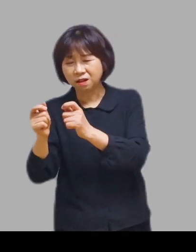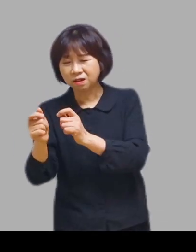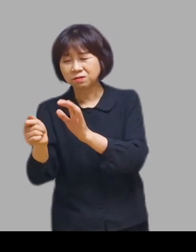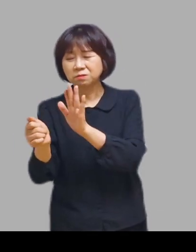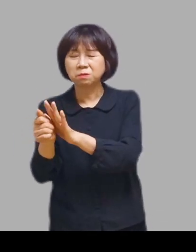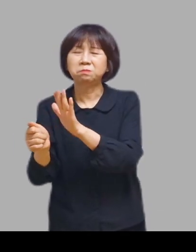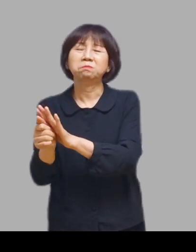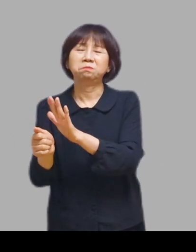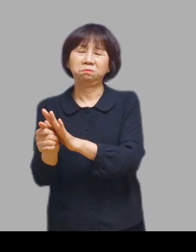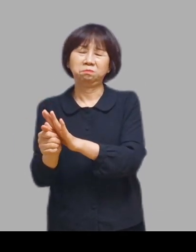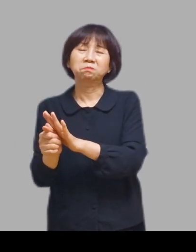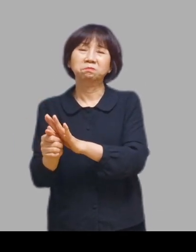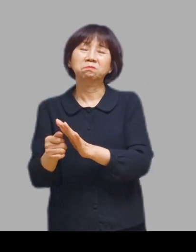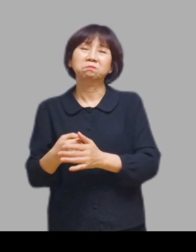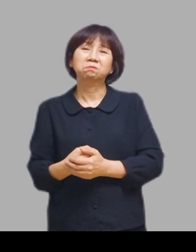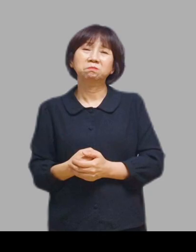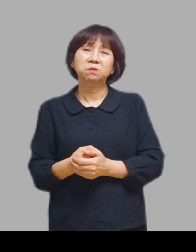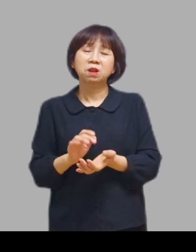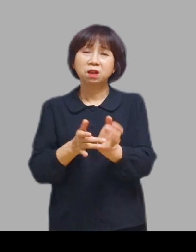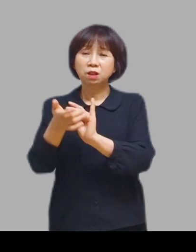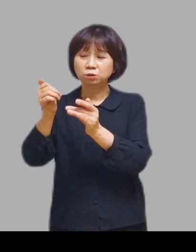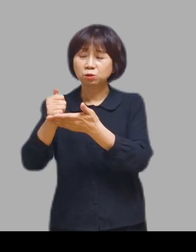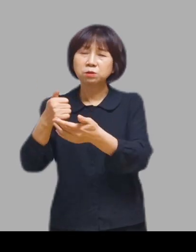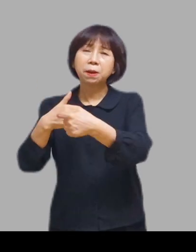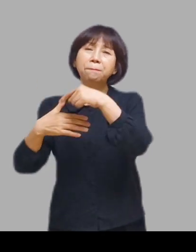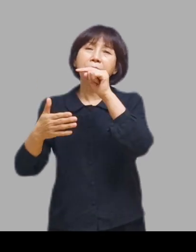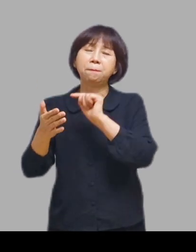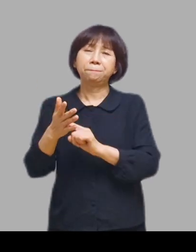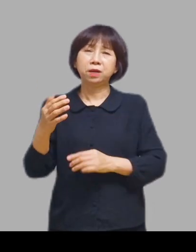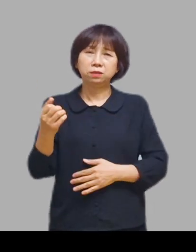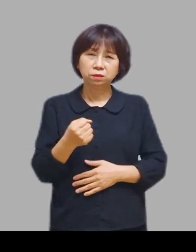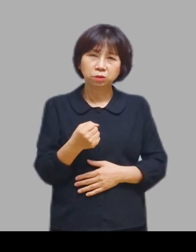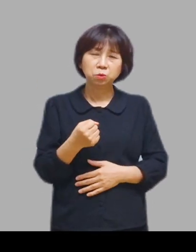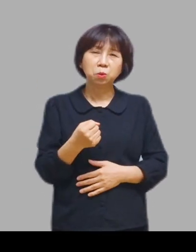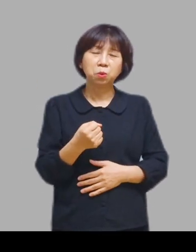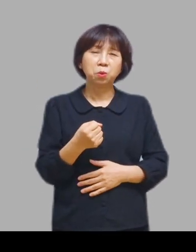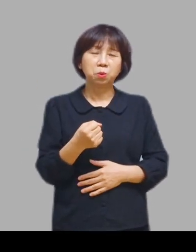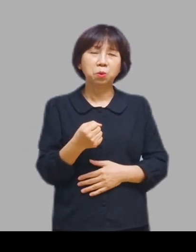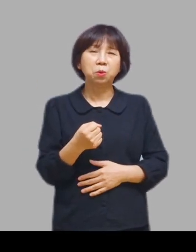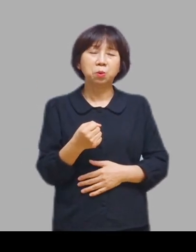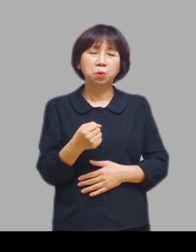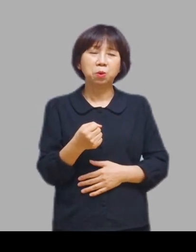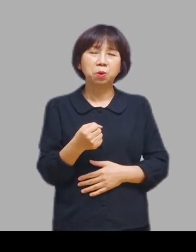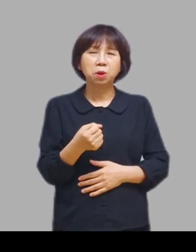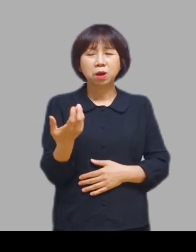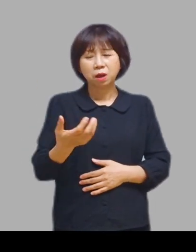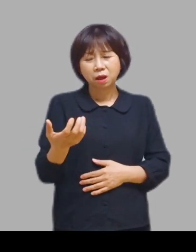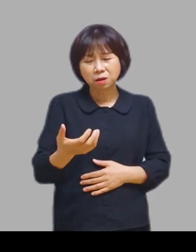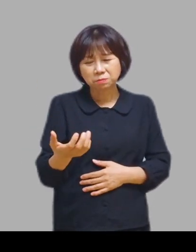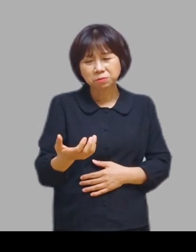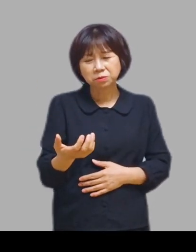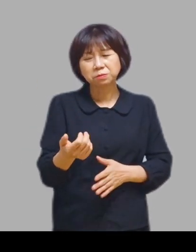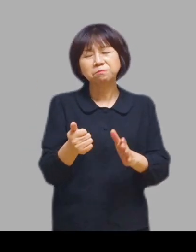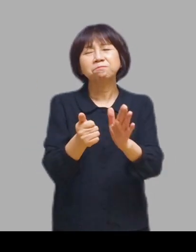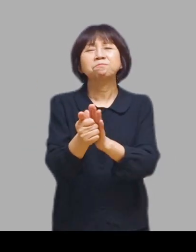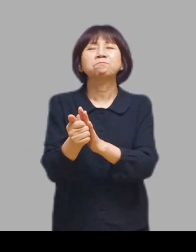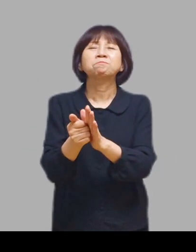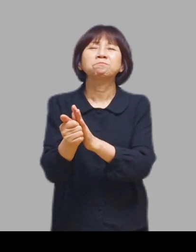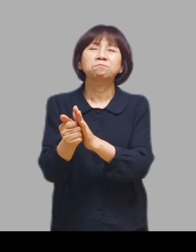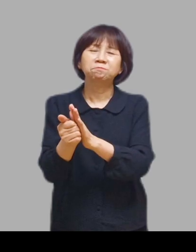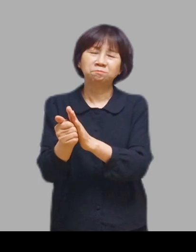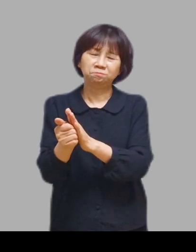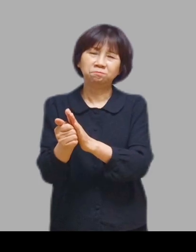앞서는 사람인 거죠. 예수님의 마음을 품고 사람의 마음 앞에, 그 아픈 마음 앞에